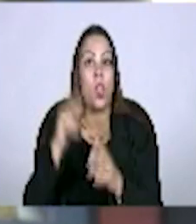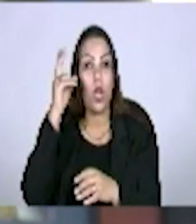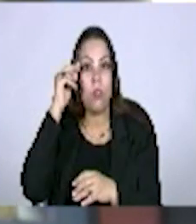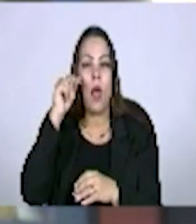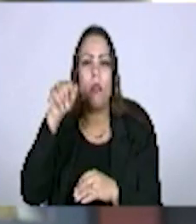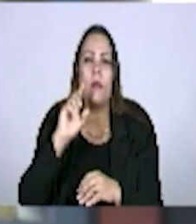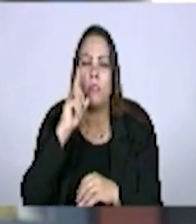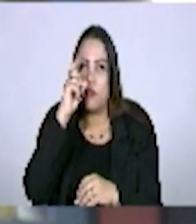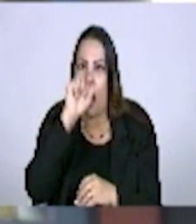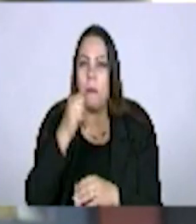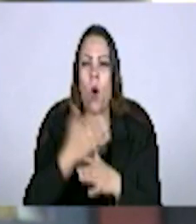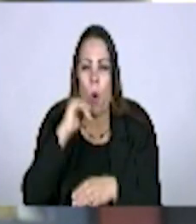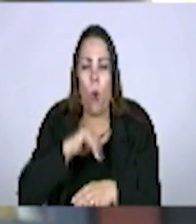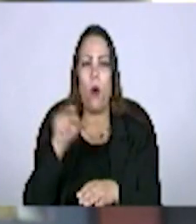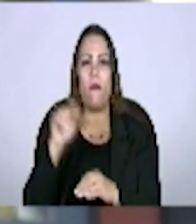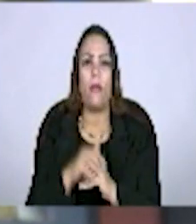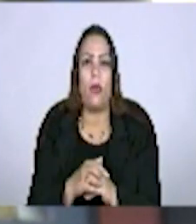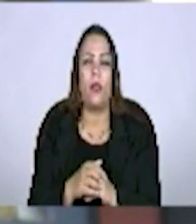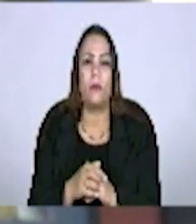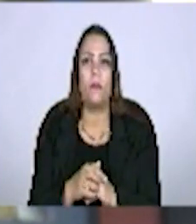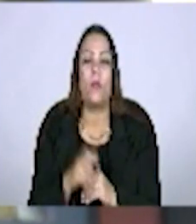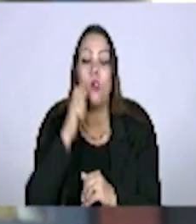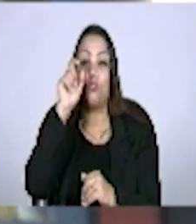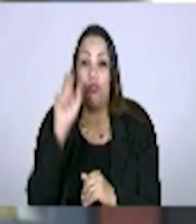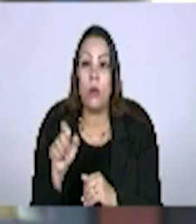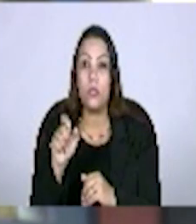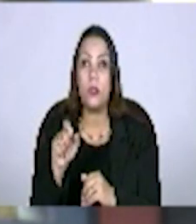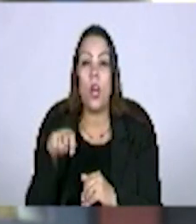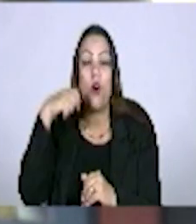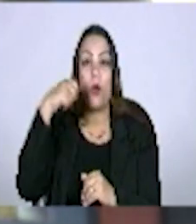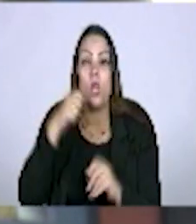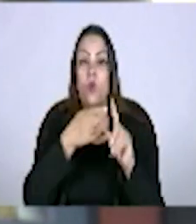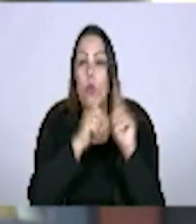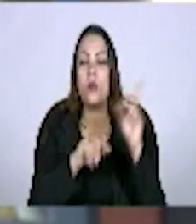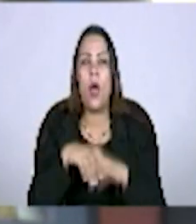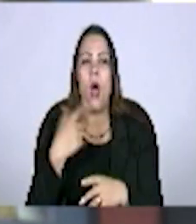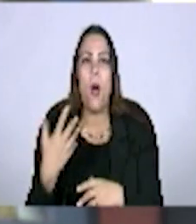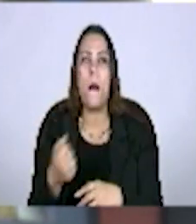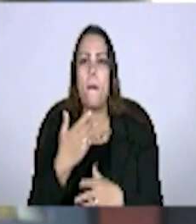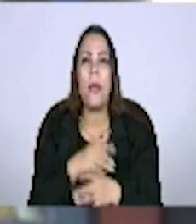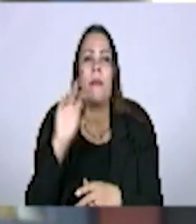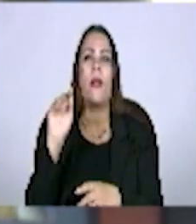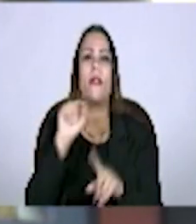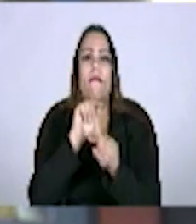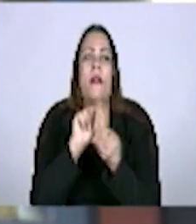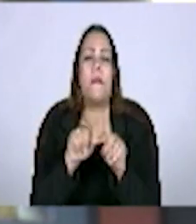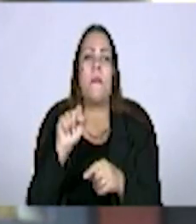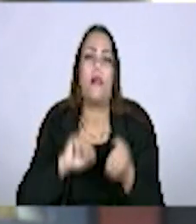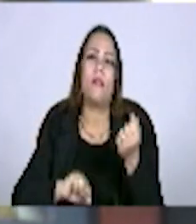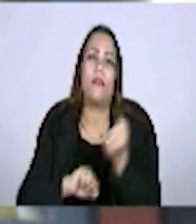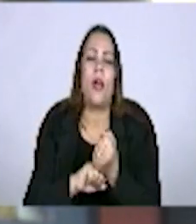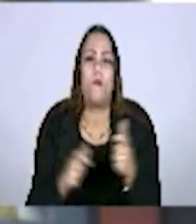تحت ضغط داخلي كمان يعني نتنياهو كشخص اصبح لا يحظى الا ب 30% من